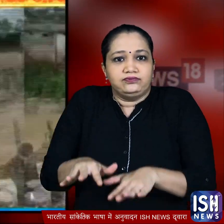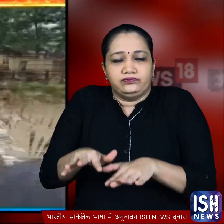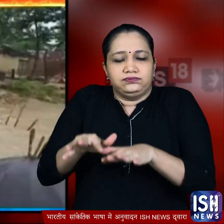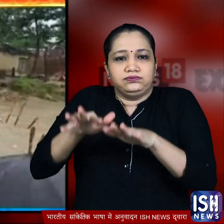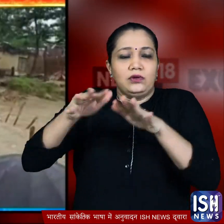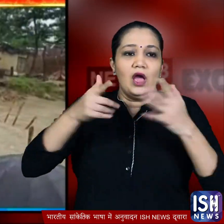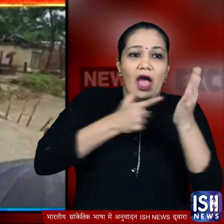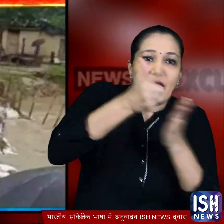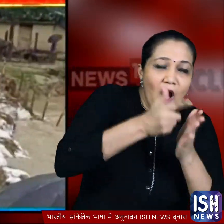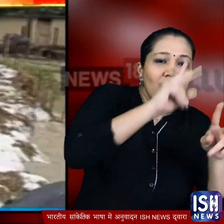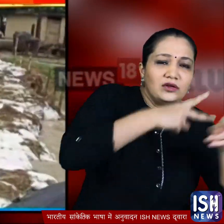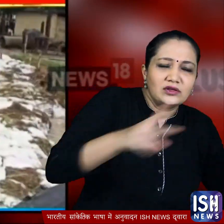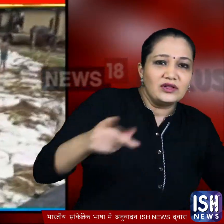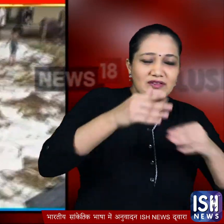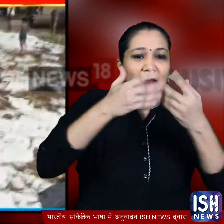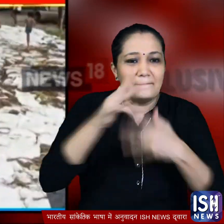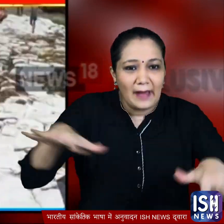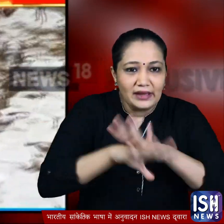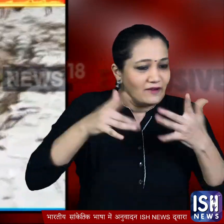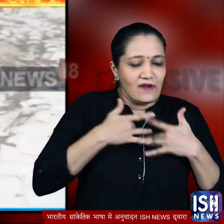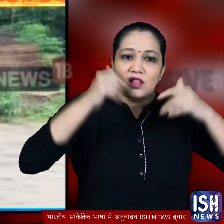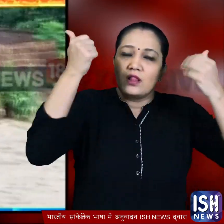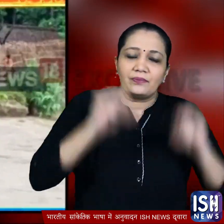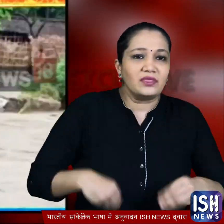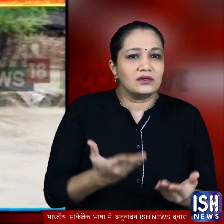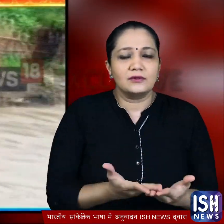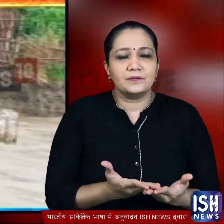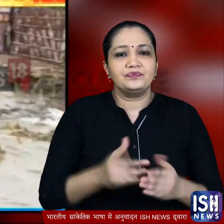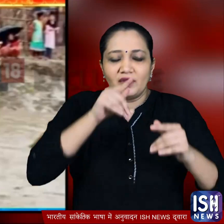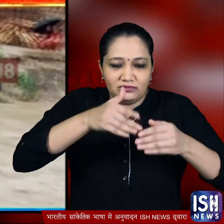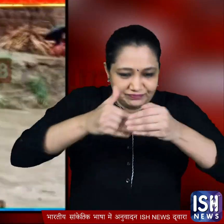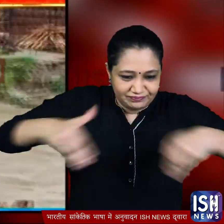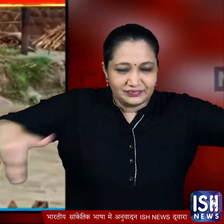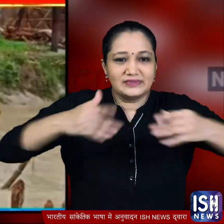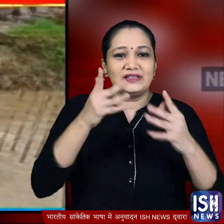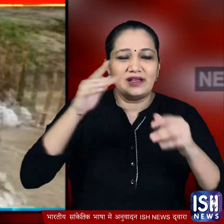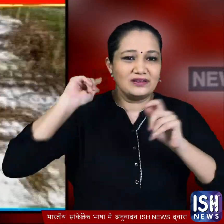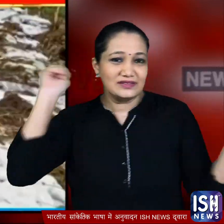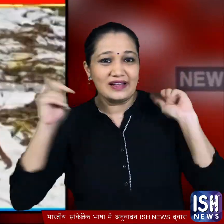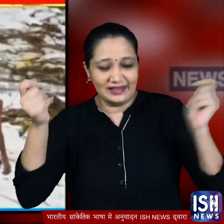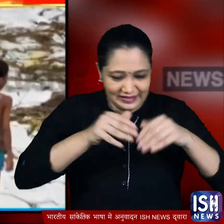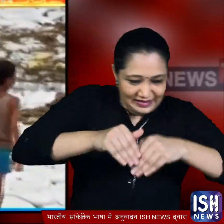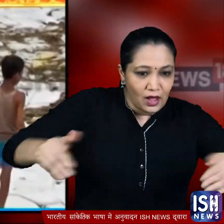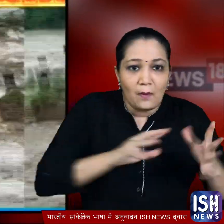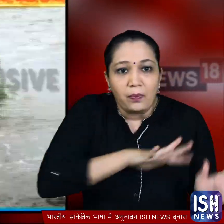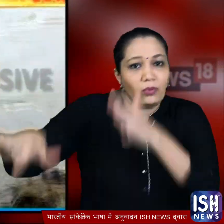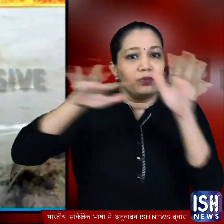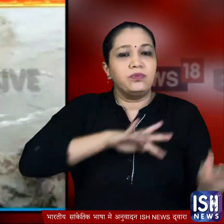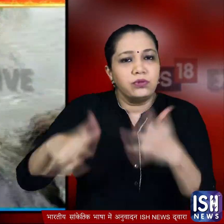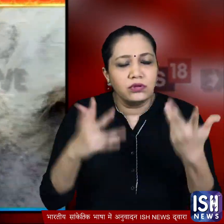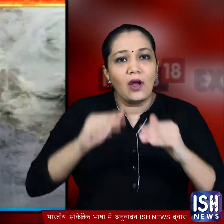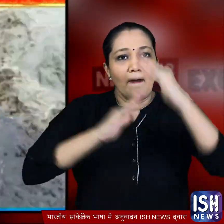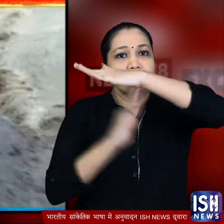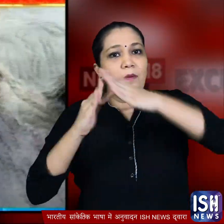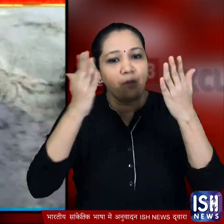बढ़ रहा है कि गांवों को बचाने के लिए किए गए इंतजाम कम लगने लगे। कहीं नदी का पानी कटाव रोकने के लिए रखे गए रेत के बोरे बहा ले गया, तो कहीं